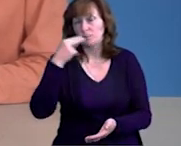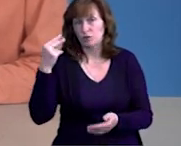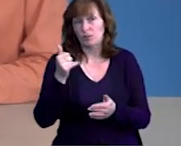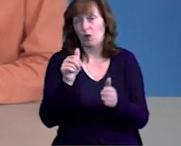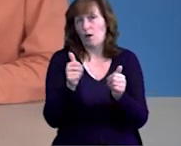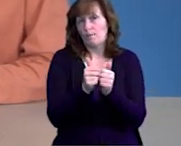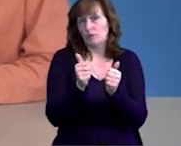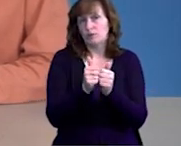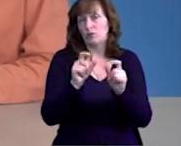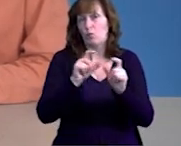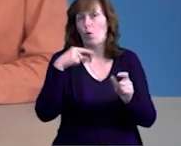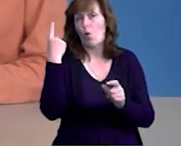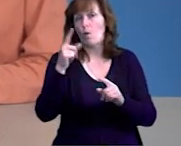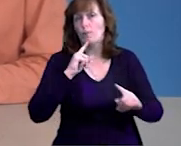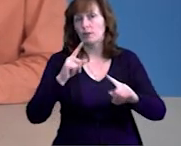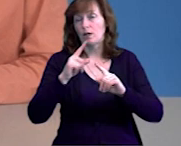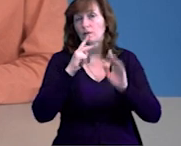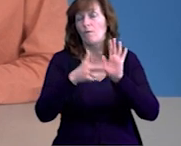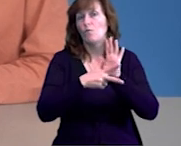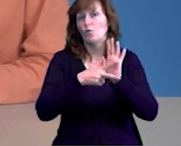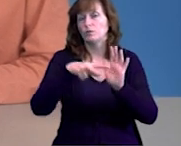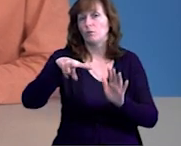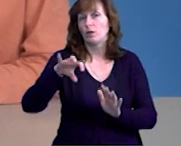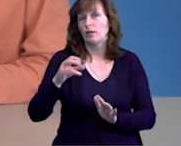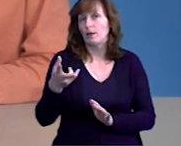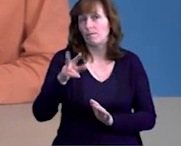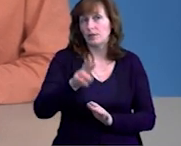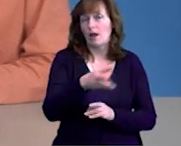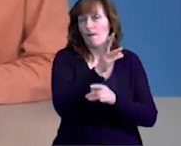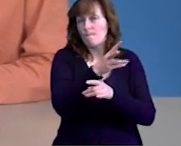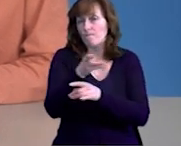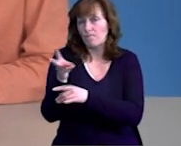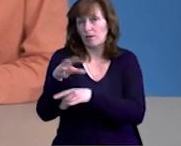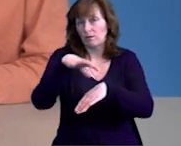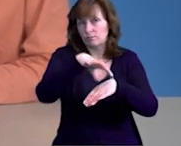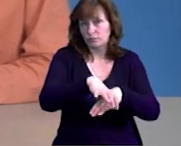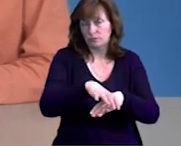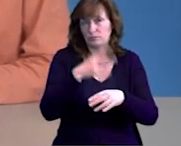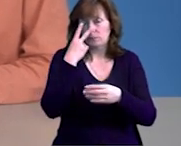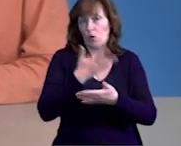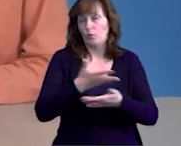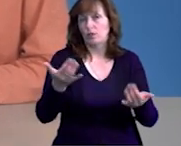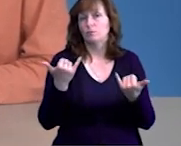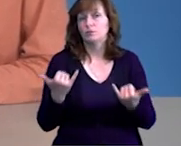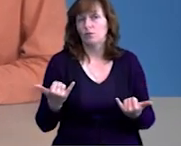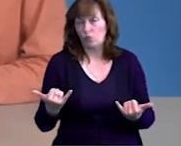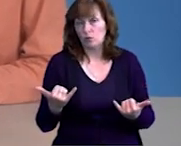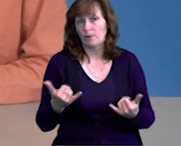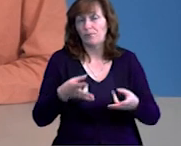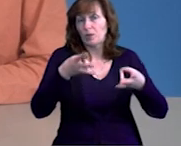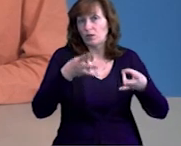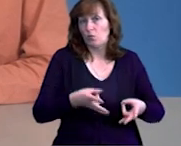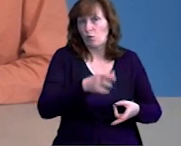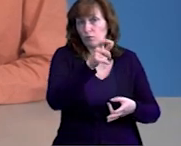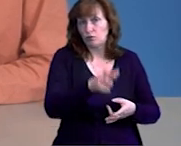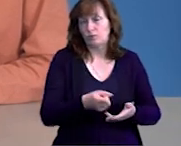Чернігова, просто перед приміщенням облради ще 8 липня. Відео з камер спостереження оприлюднили лише сьогодні. Травмований чоловік